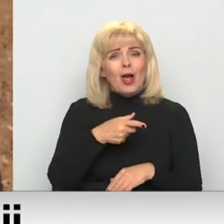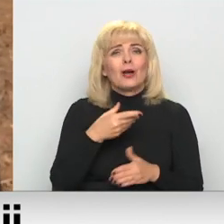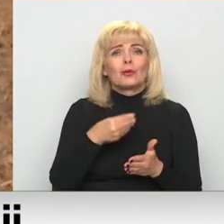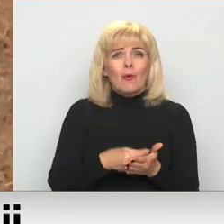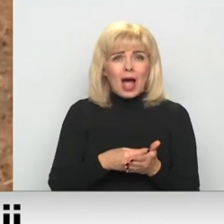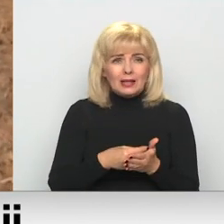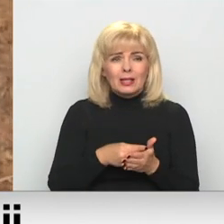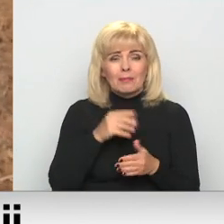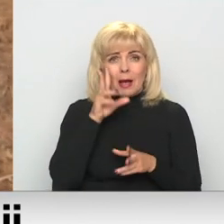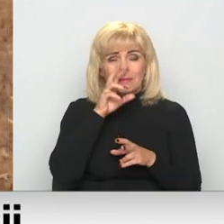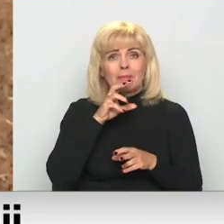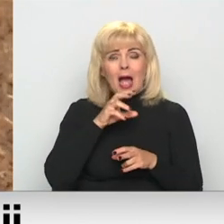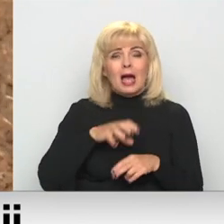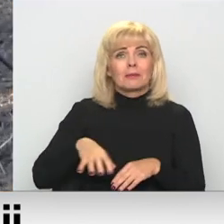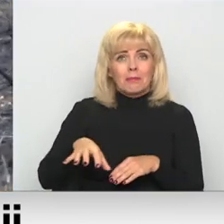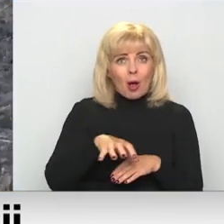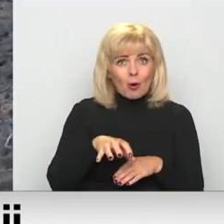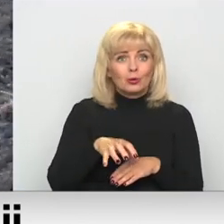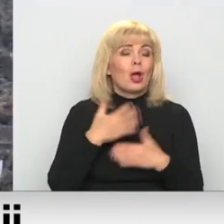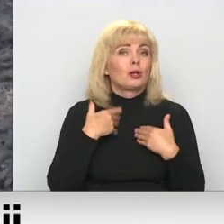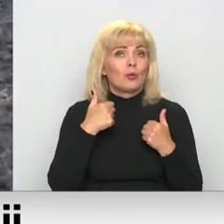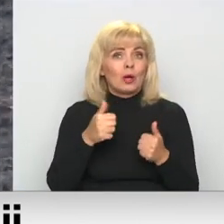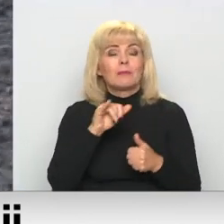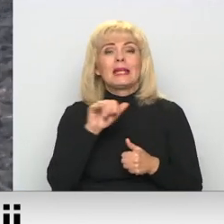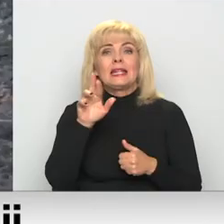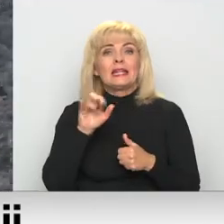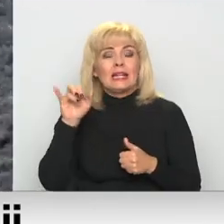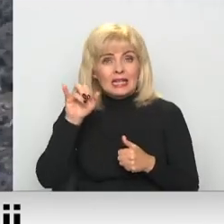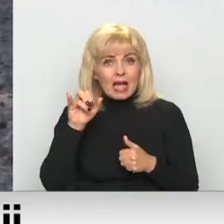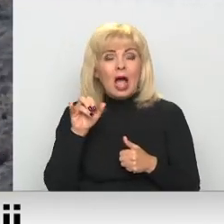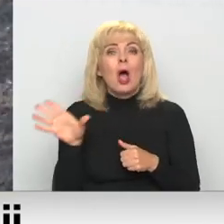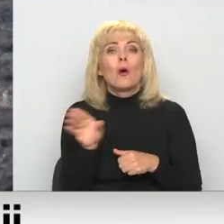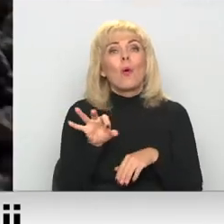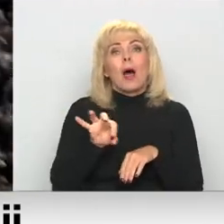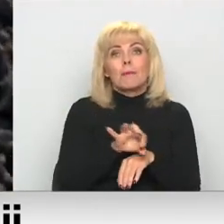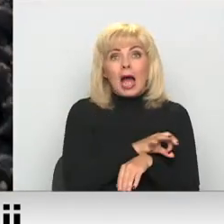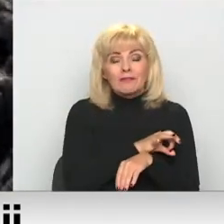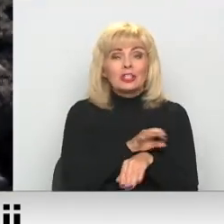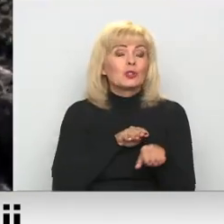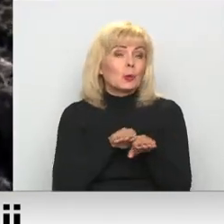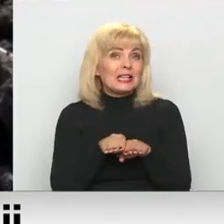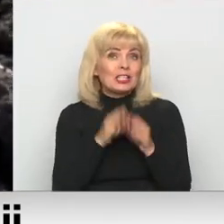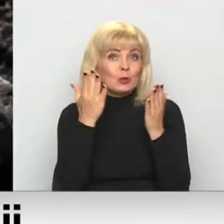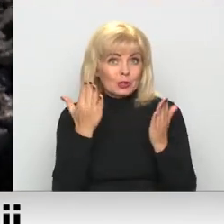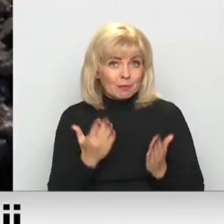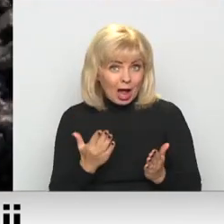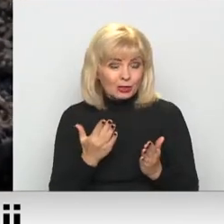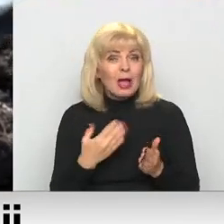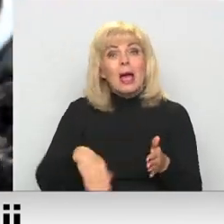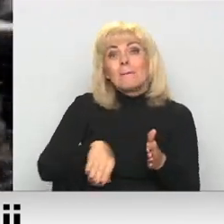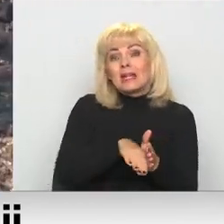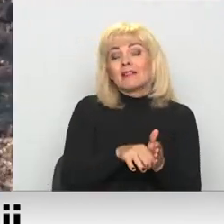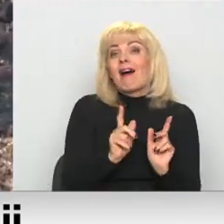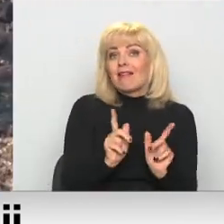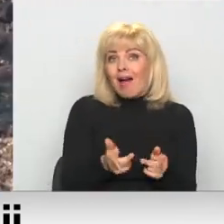un atdeva man savu vecu, man tīri labi iepatikās. Arī Irīnei šis hobijs ir kopīgs ar vīru, un līdzīgos pasākumos viņi piedalās